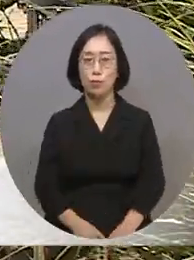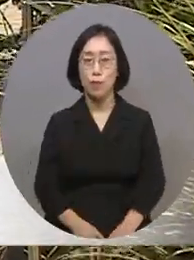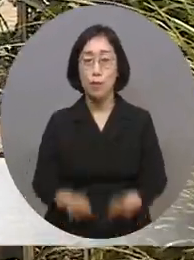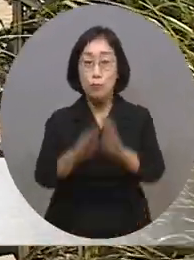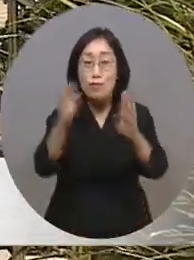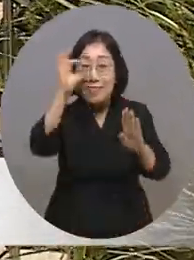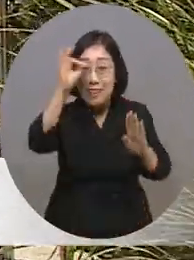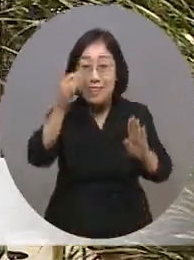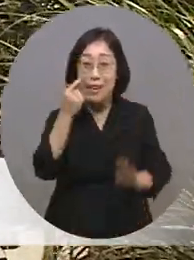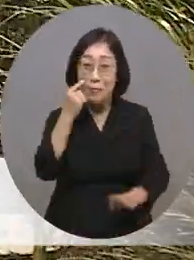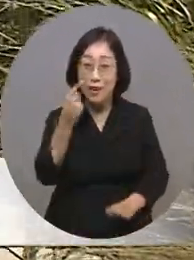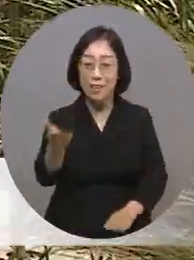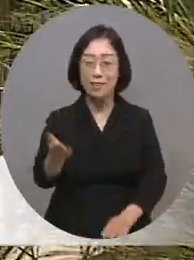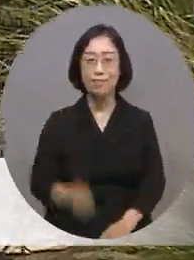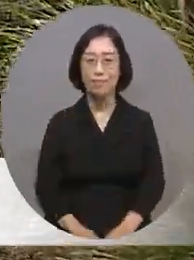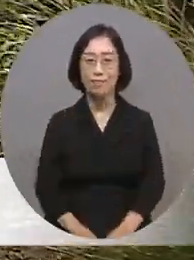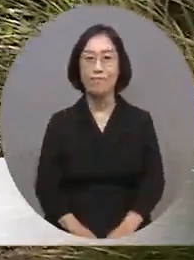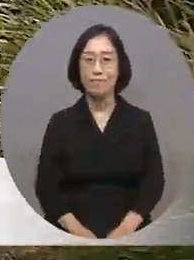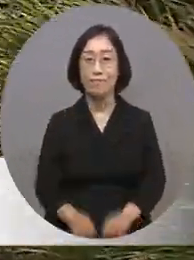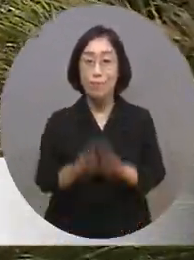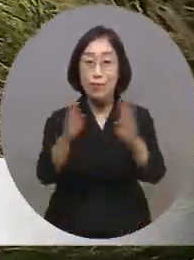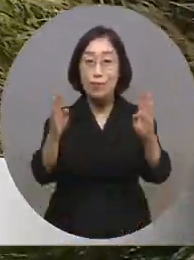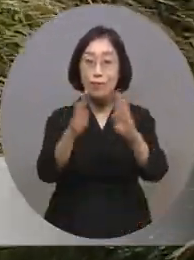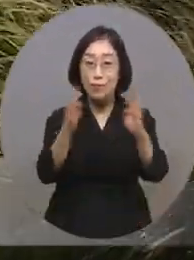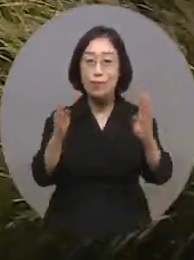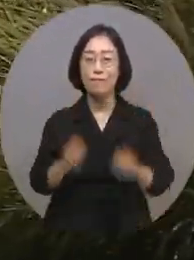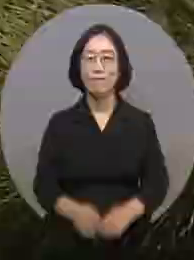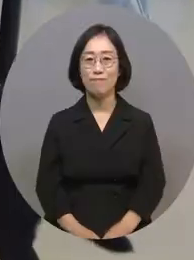해다. 해다, 문 찾아.